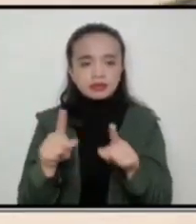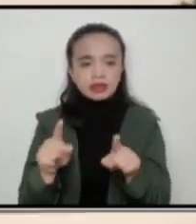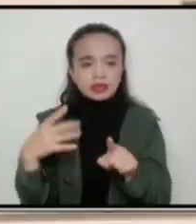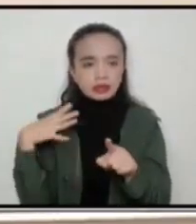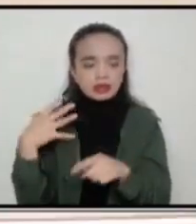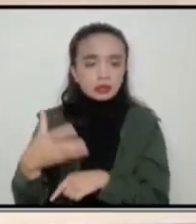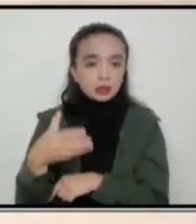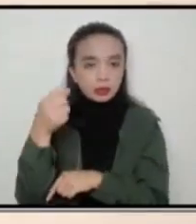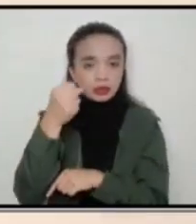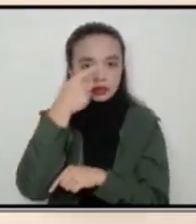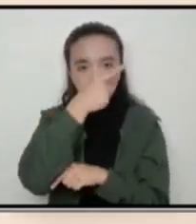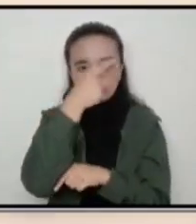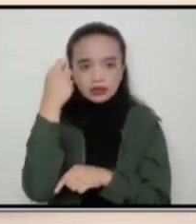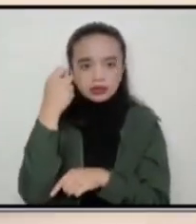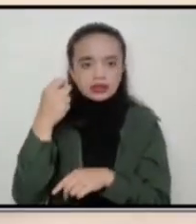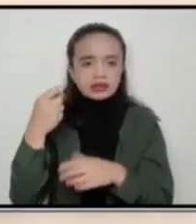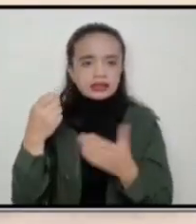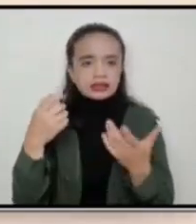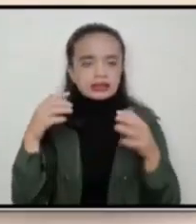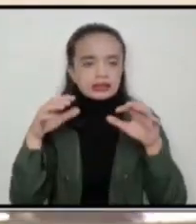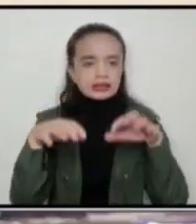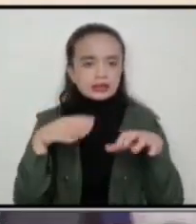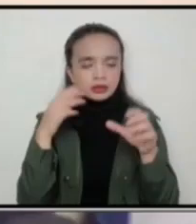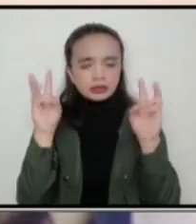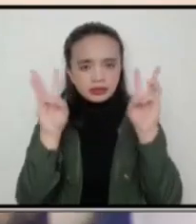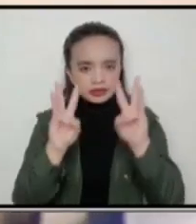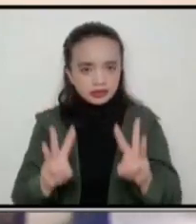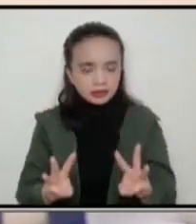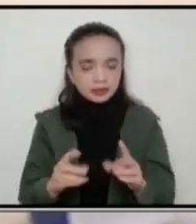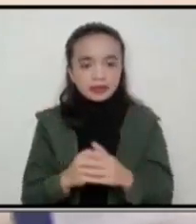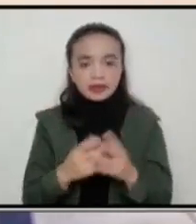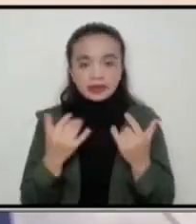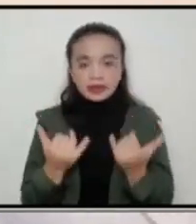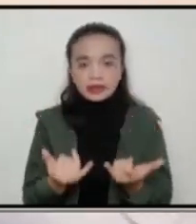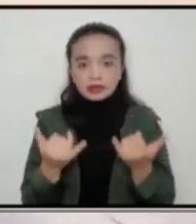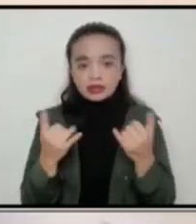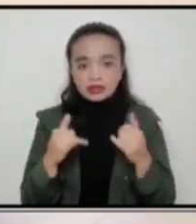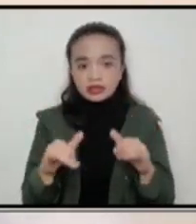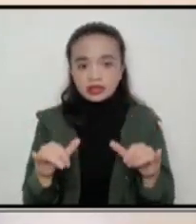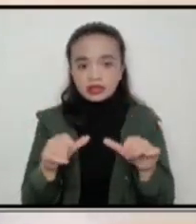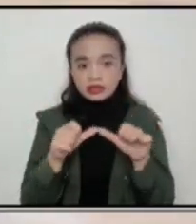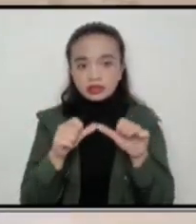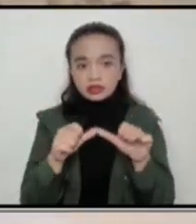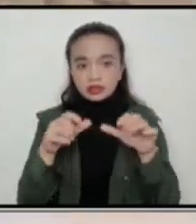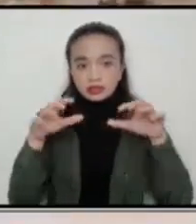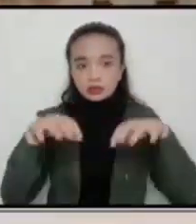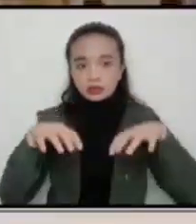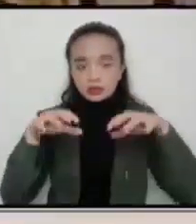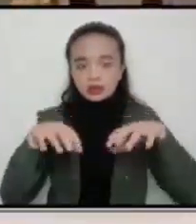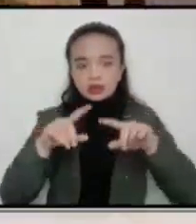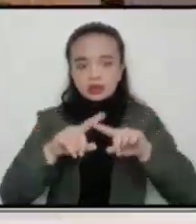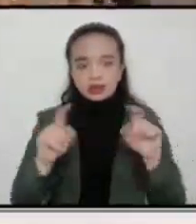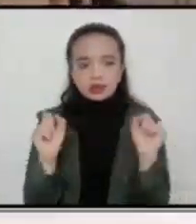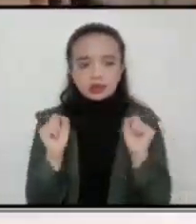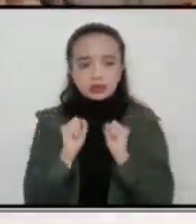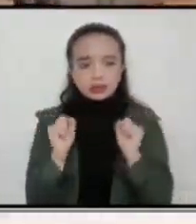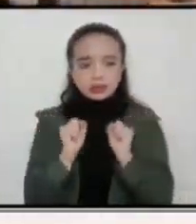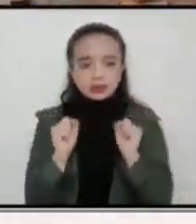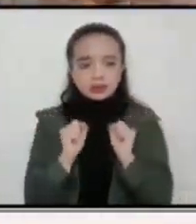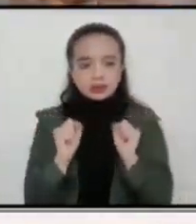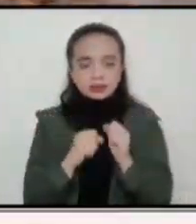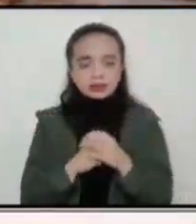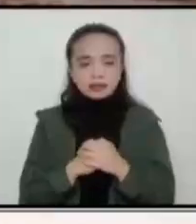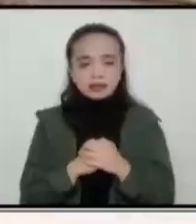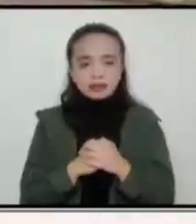sa pagsama ng panahon. Sa ngayon, hindi pa rin tumitila ang pag-aambon kaya medyo malamig sa pakiramdam. Ang